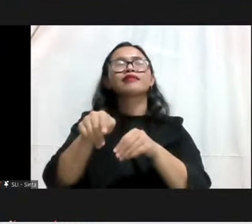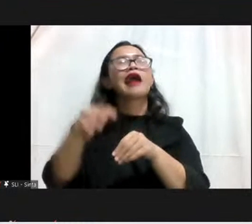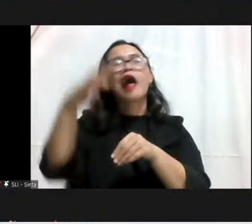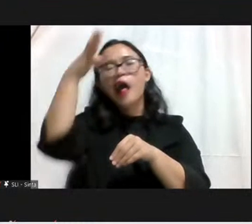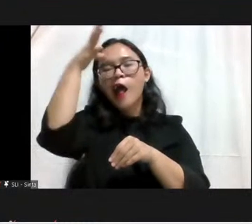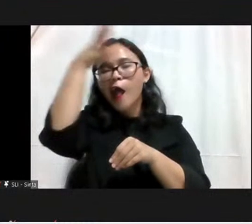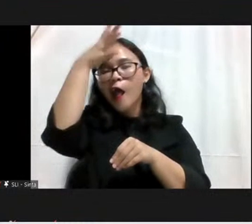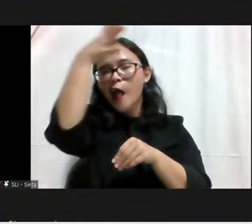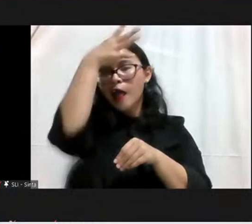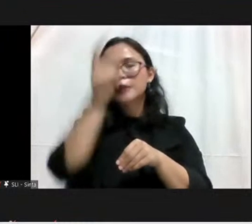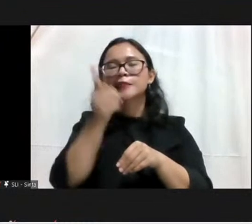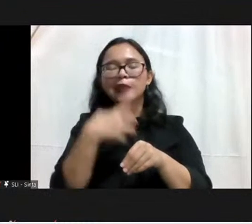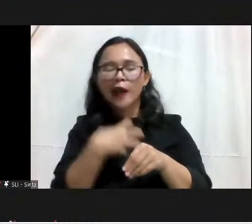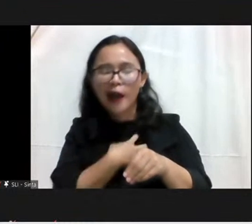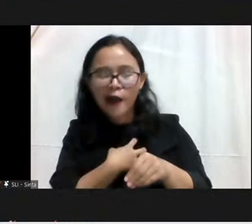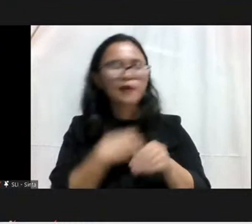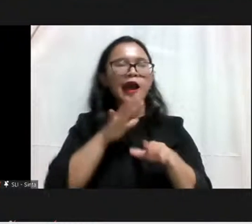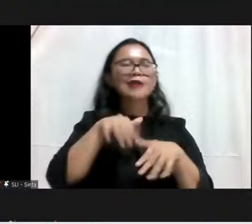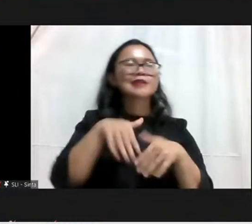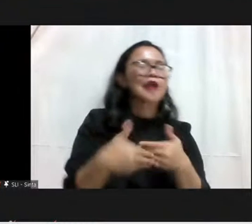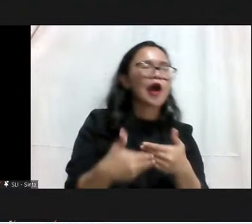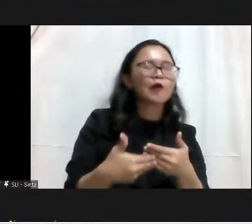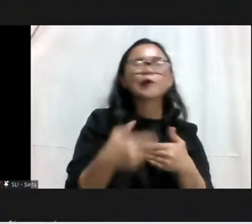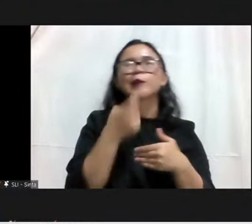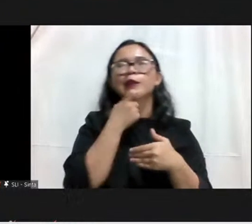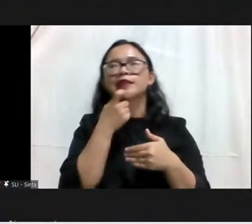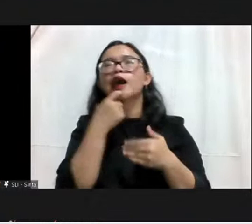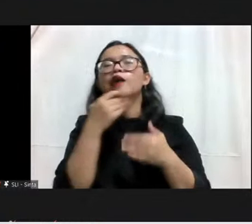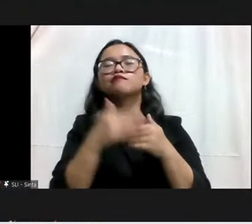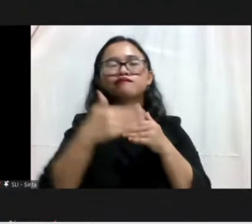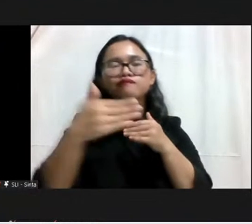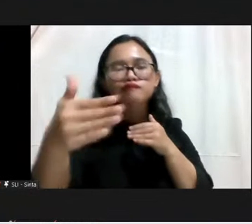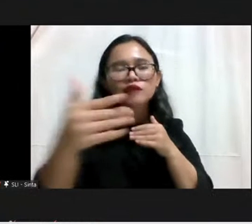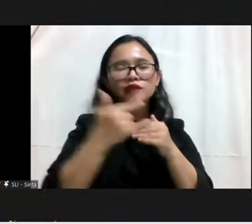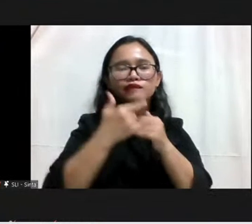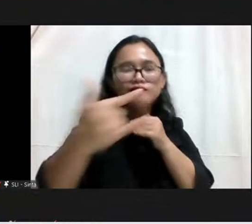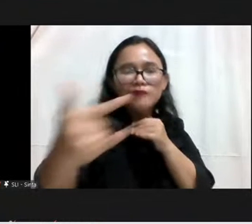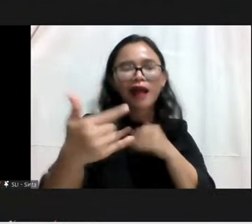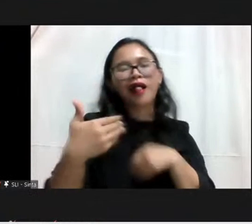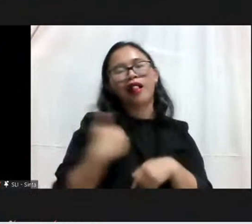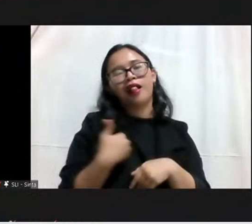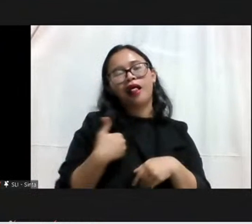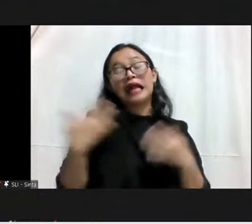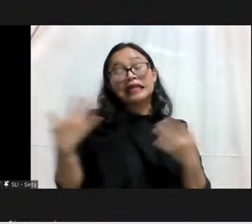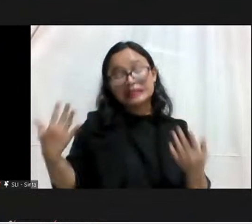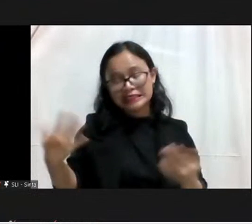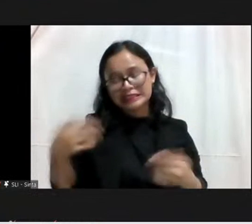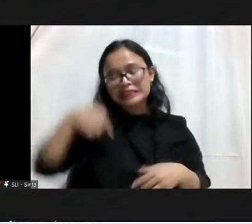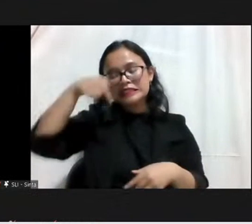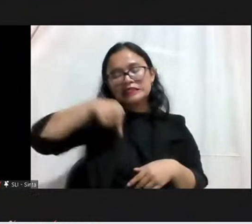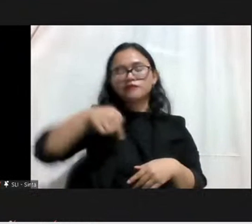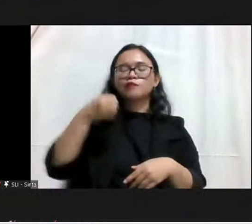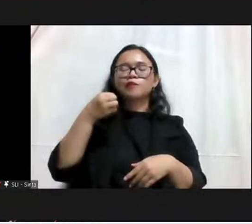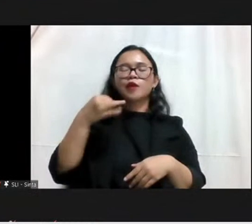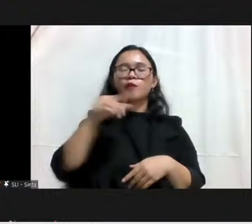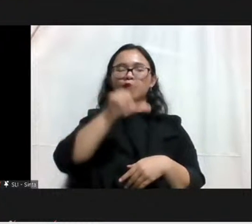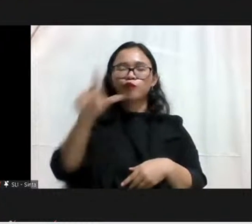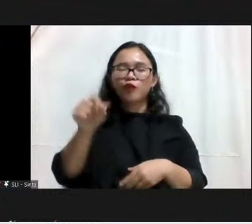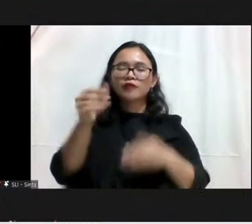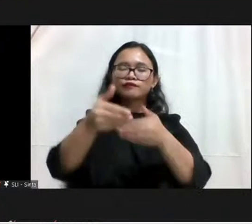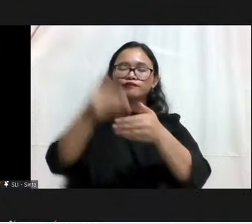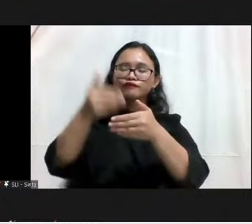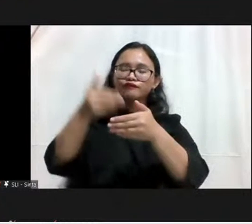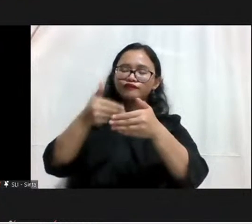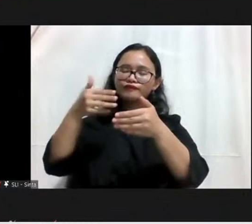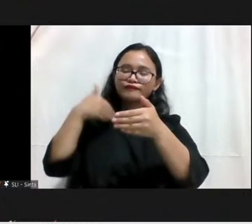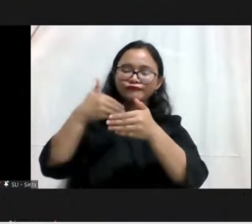HAM gitu ya Nah oleh karenanya itu maka di beberapa bulan terakhir krkp mencoba untuk melakukan satu